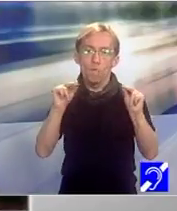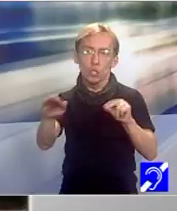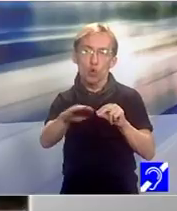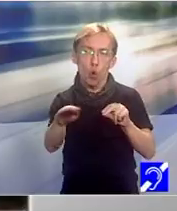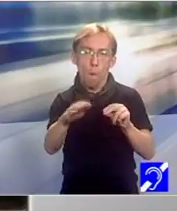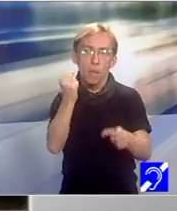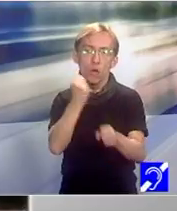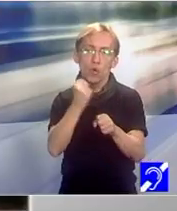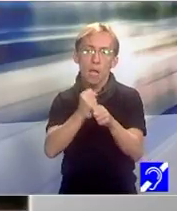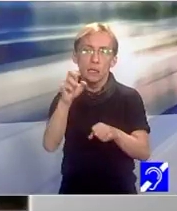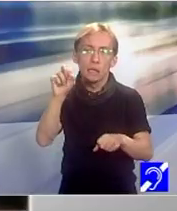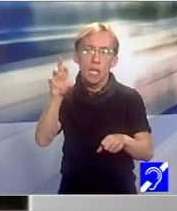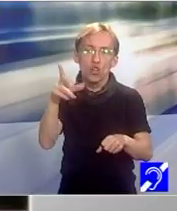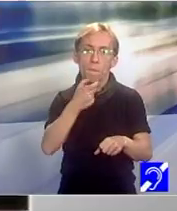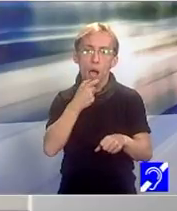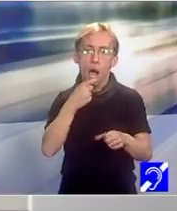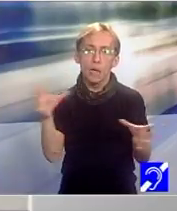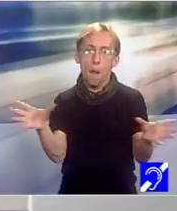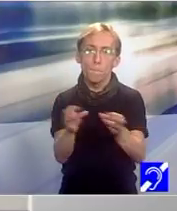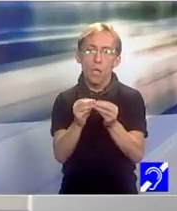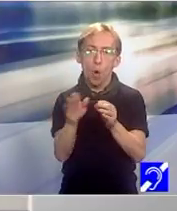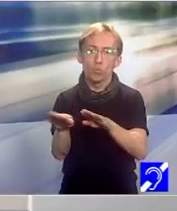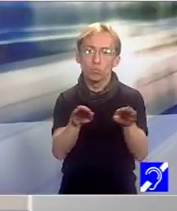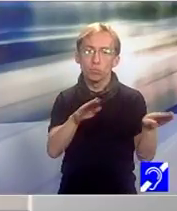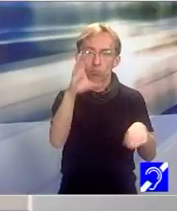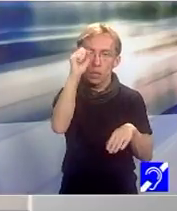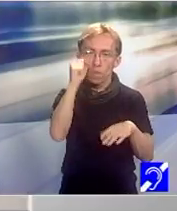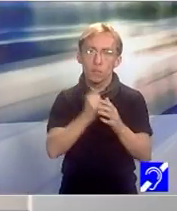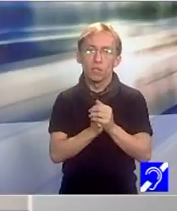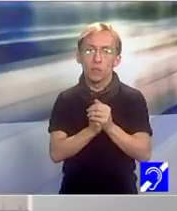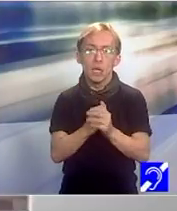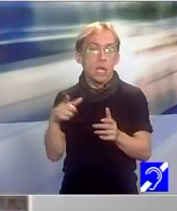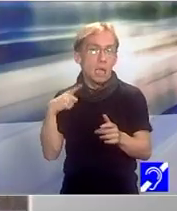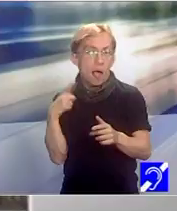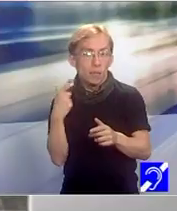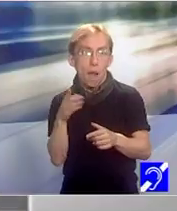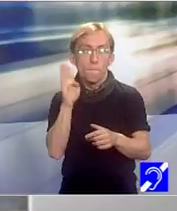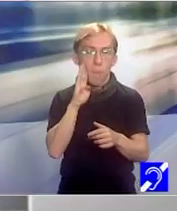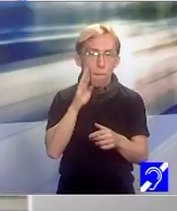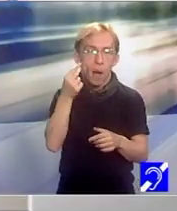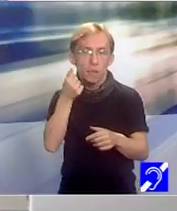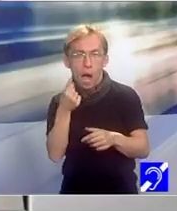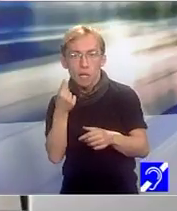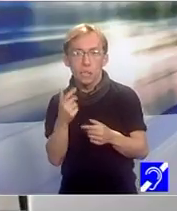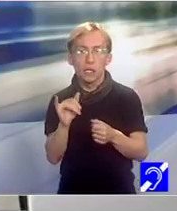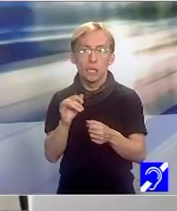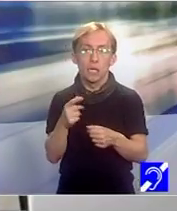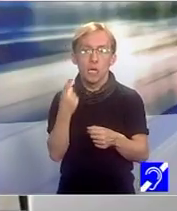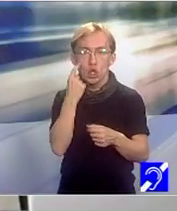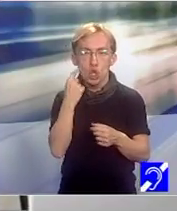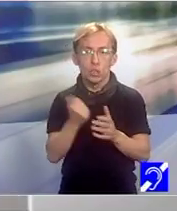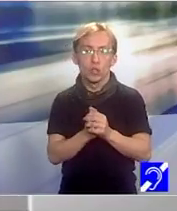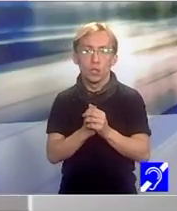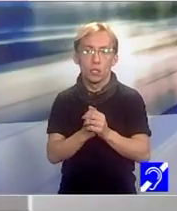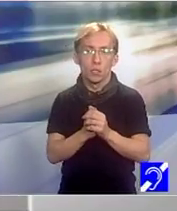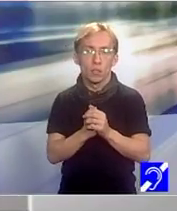peste 12 ani cu nevăzători. El le este tinerilor pe rând mamă, tată, diriginte și antrenor. Își încurajează permanent elevii, dar